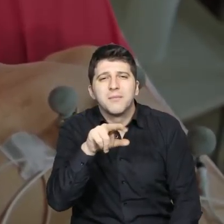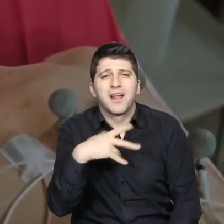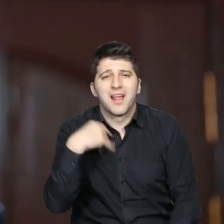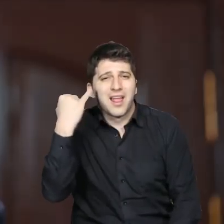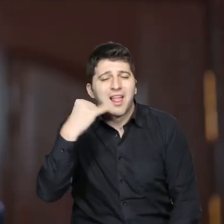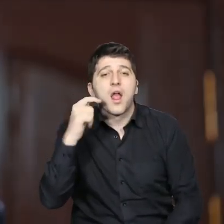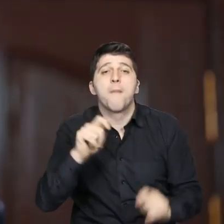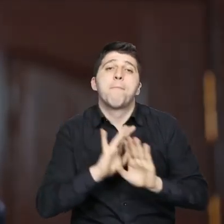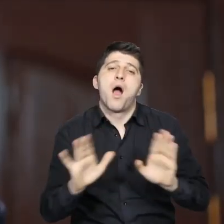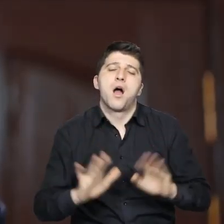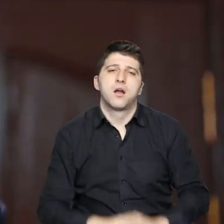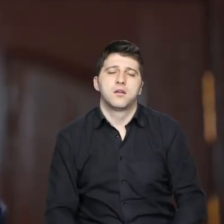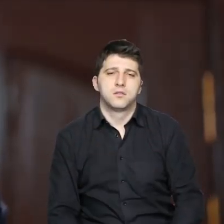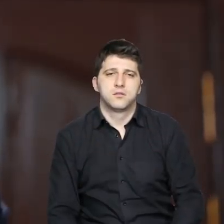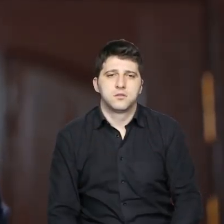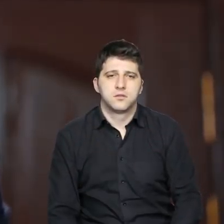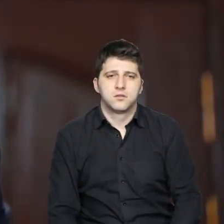oyalama beni.